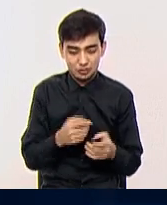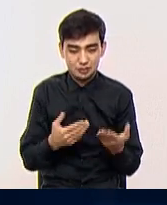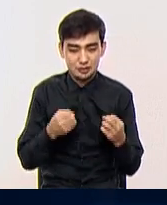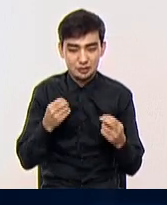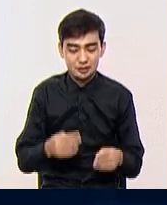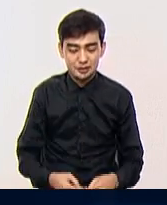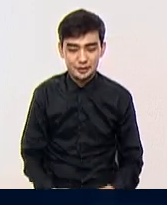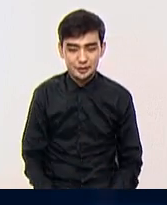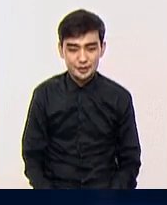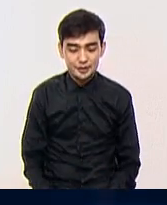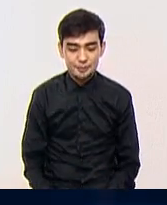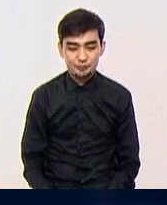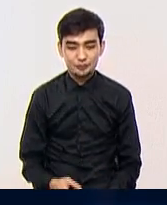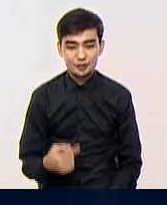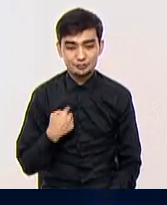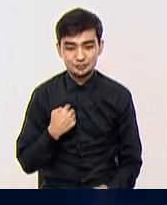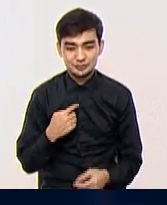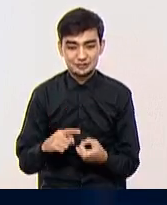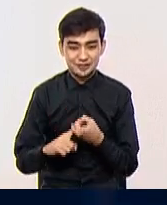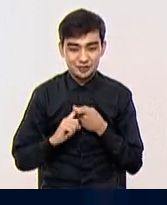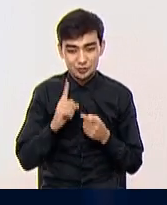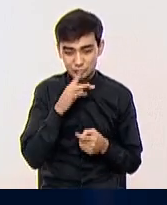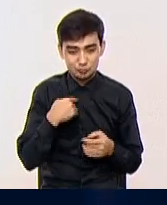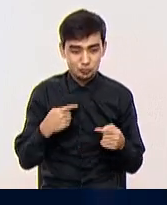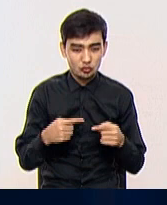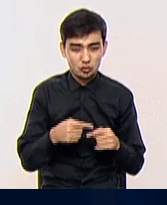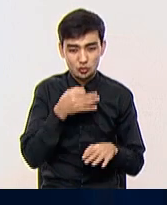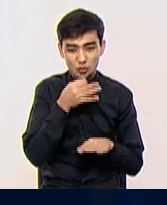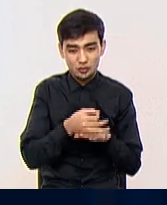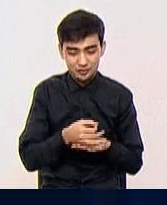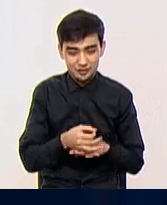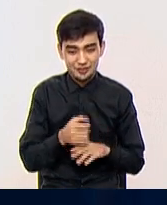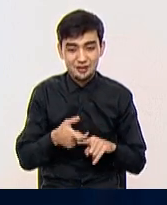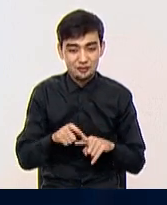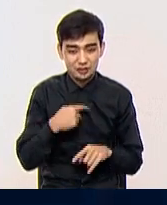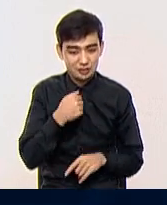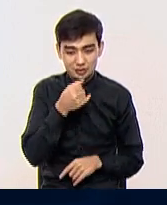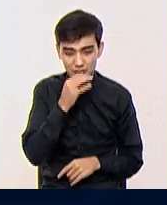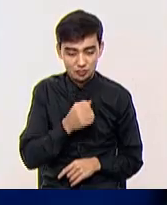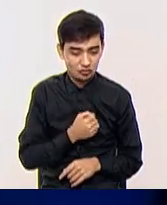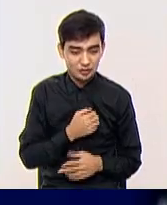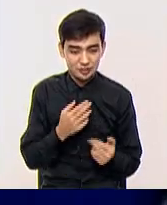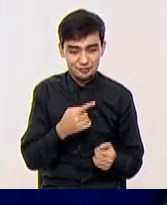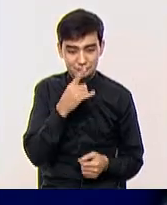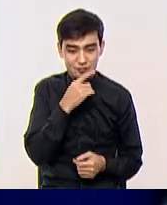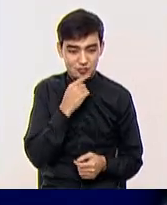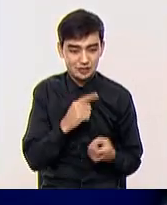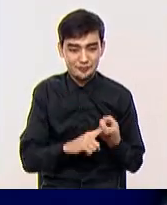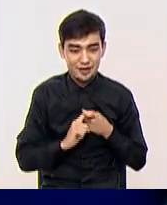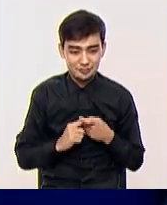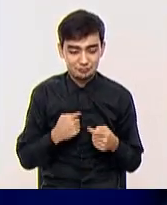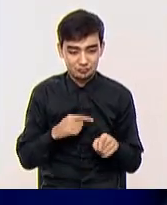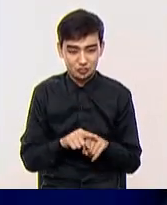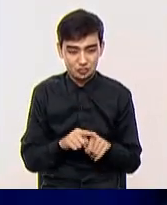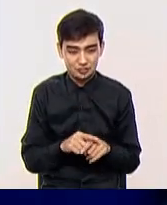мере то что нас не коснется я сказать этого утверждать этого я не могу к сожалению потому что мы все таки